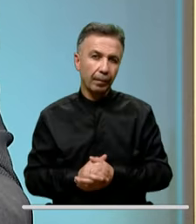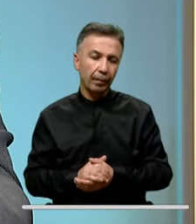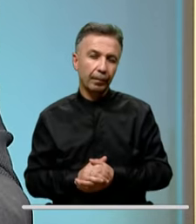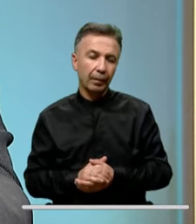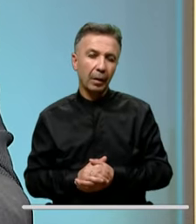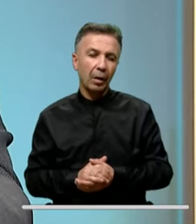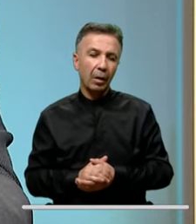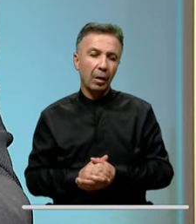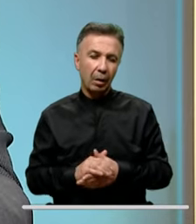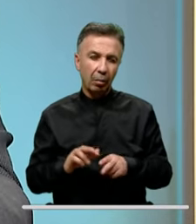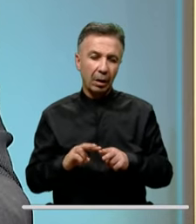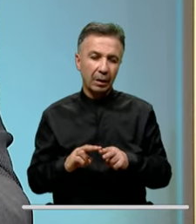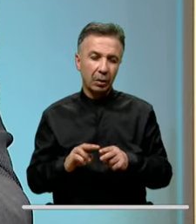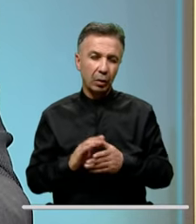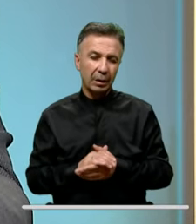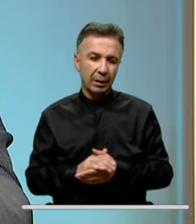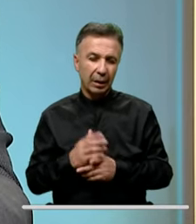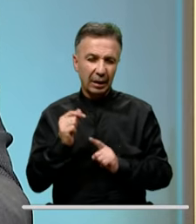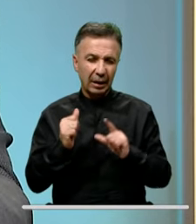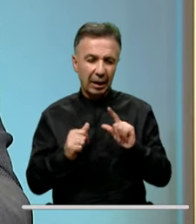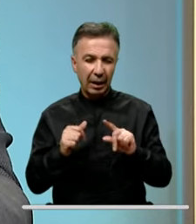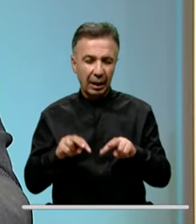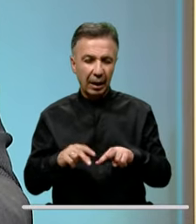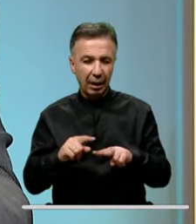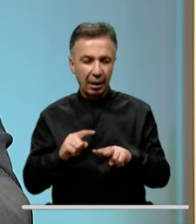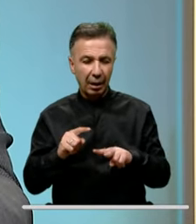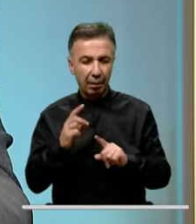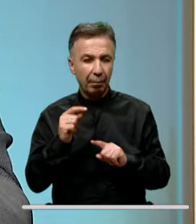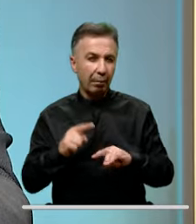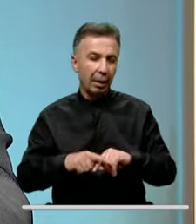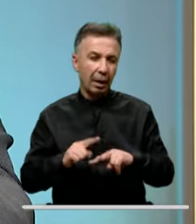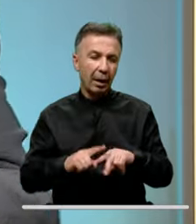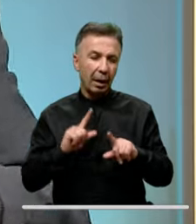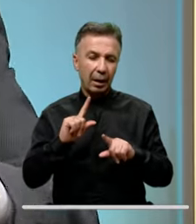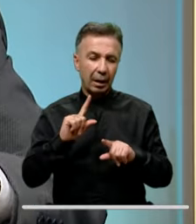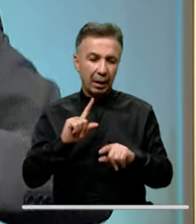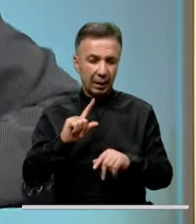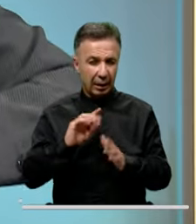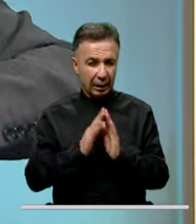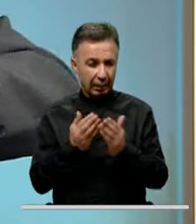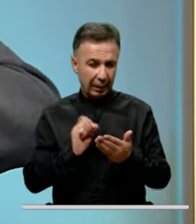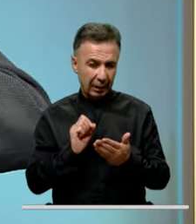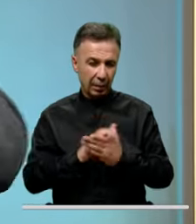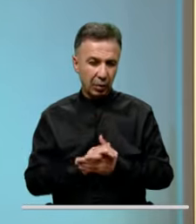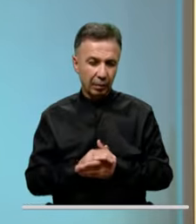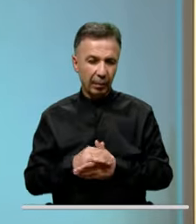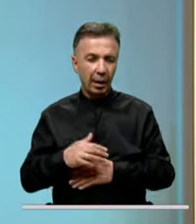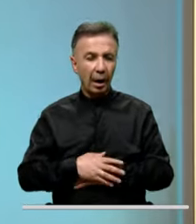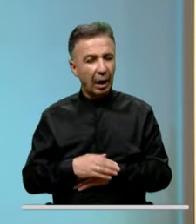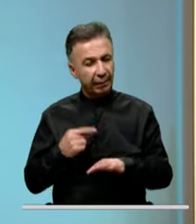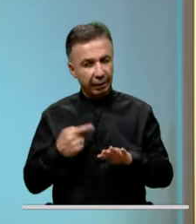Muhazatun Nisa diye bizim ilmihal kaynaklarında da, ilmihallerde de geçer, fıkıh kaynaklarımızda da geçer. Hanefi mezhebi